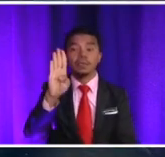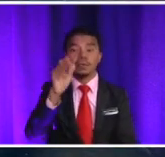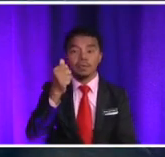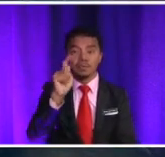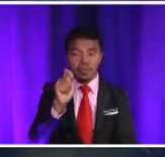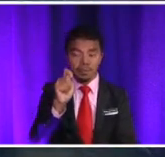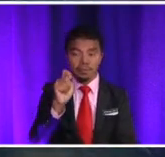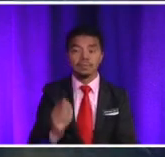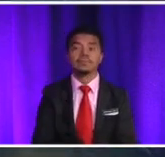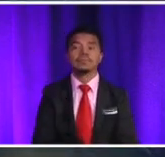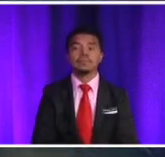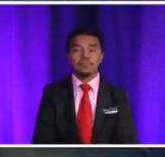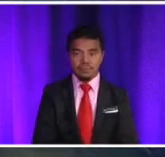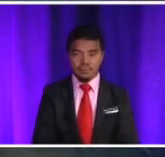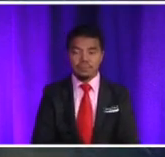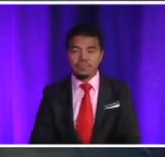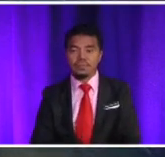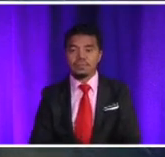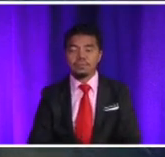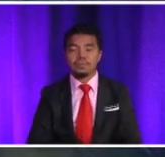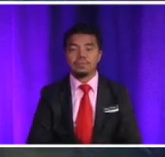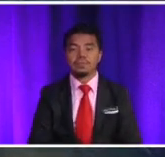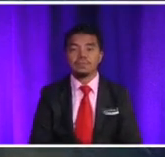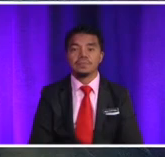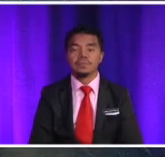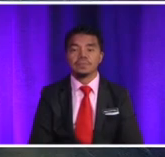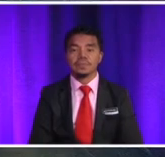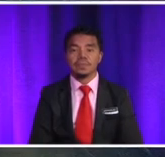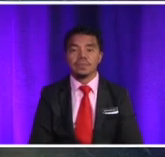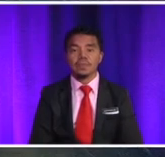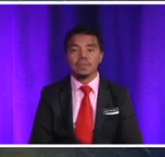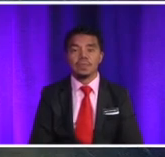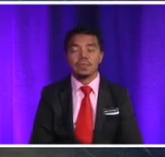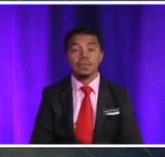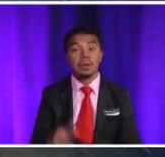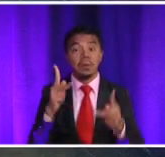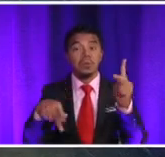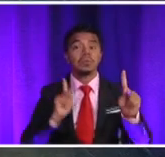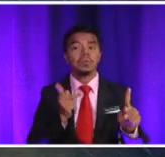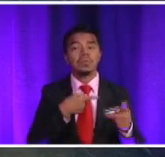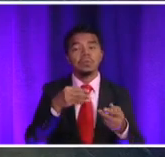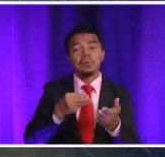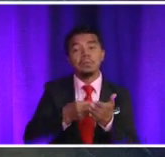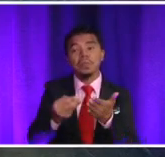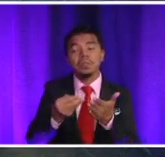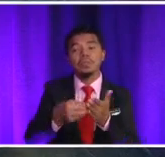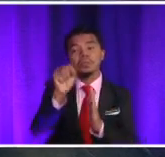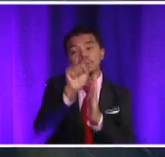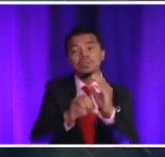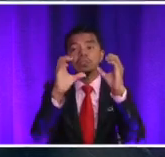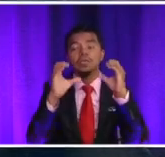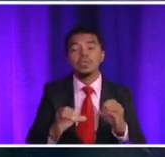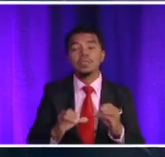bahan-bahan untuk buat cake dan tentu mahal berbanding dengan kalau kita beli secara burung bahannya tambah